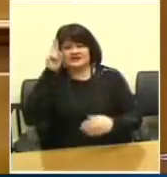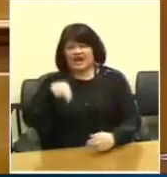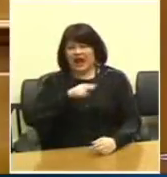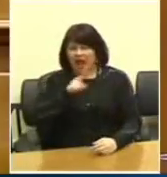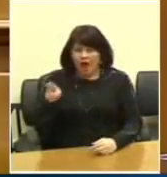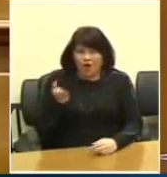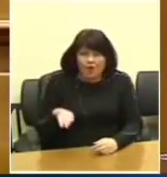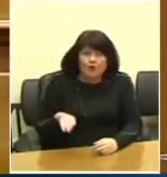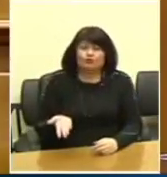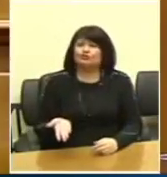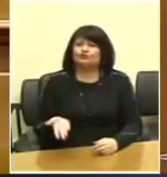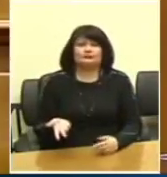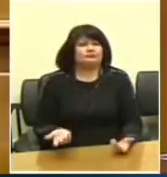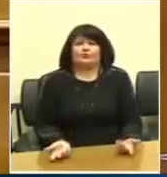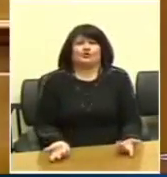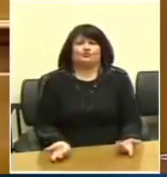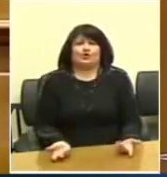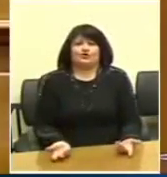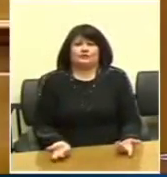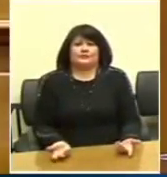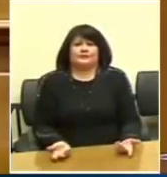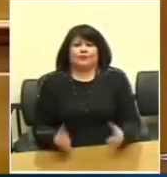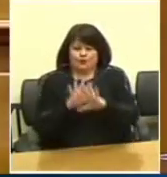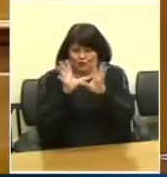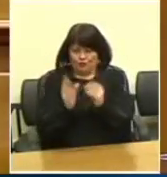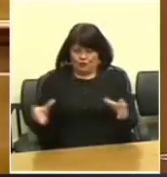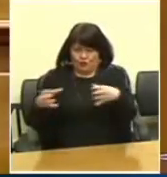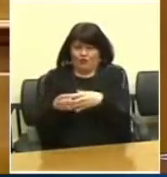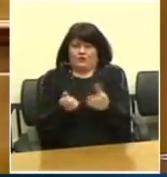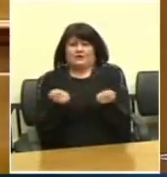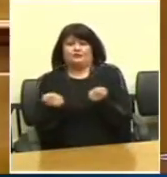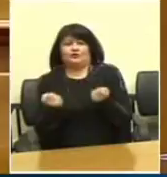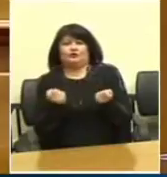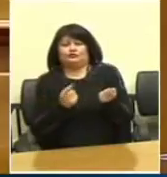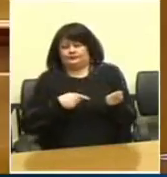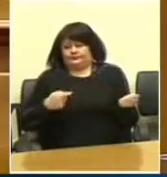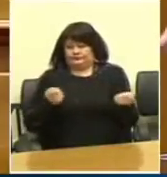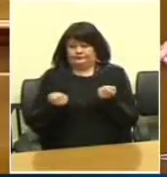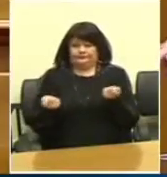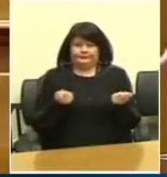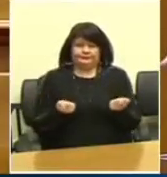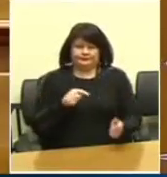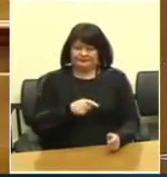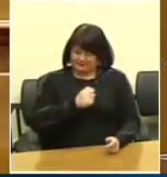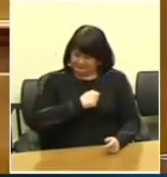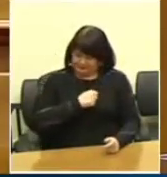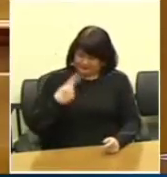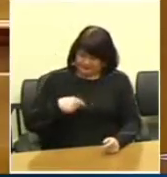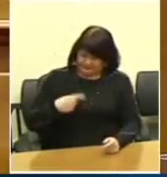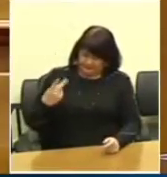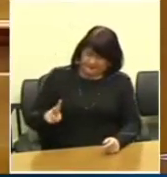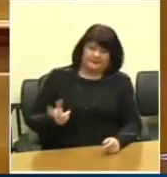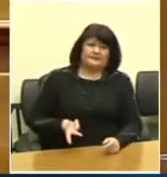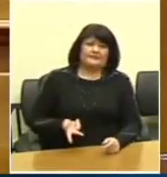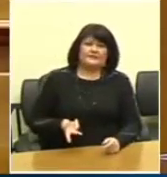δεν ξέρω πώς μπορείτε να τα, όλα αυτά να τα διαχειριστείτε. Αλλά αυτή η θέση και στάση